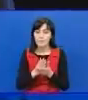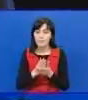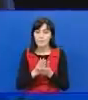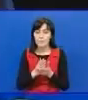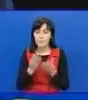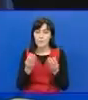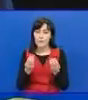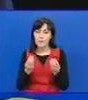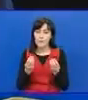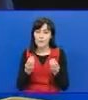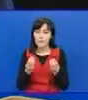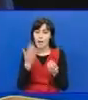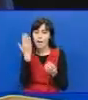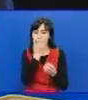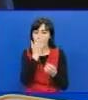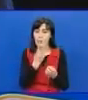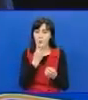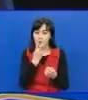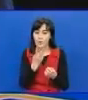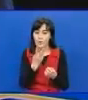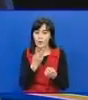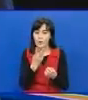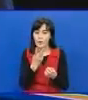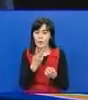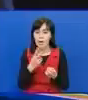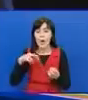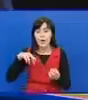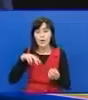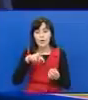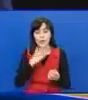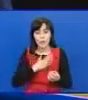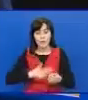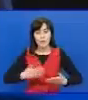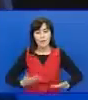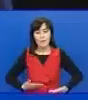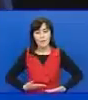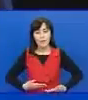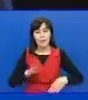Жаңа фильмнен көрдім де, кәдімгі жүріс тұрысының өзі, жаратылысының өзі.